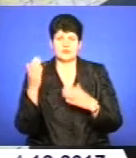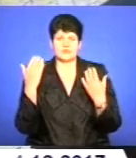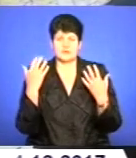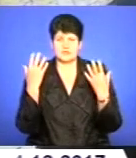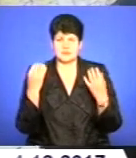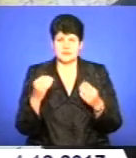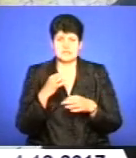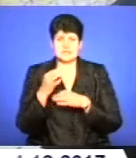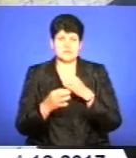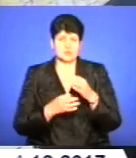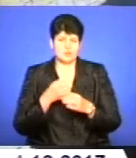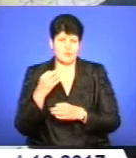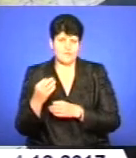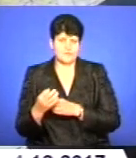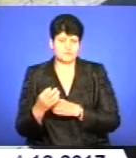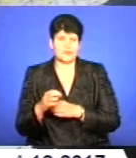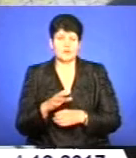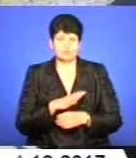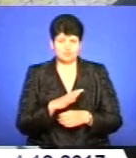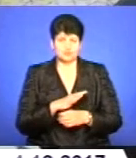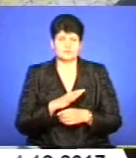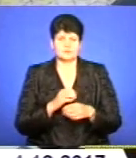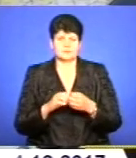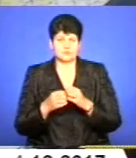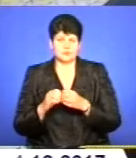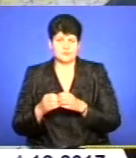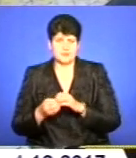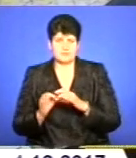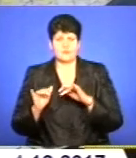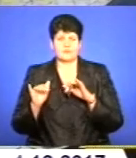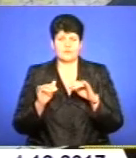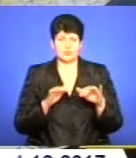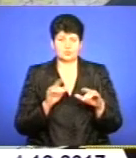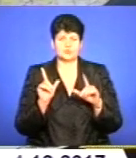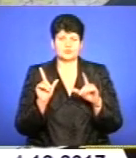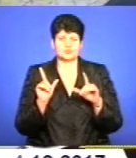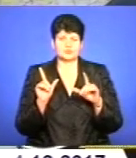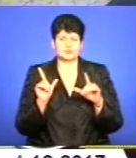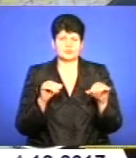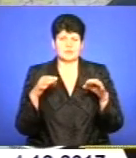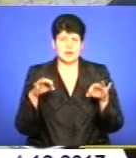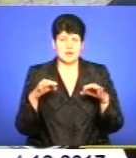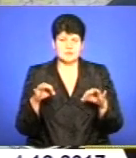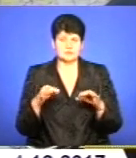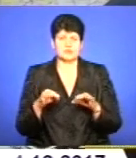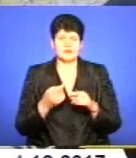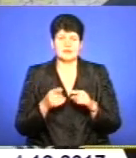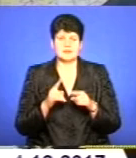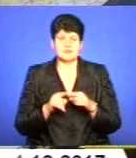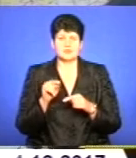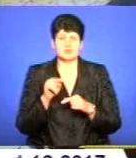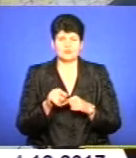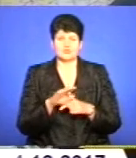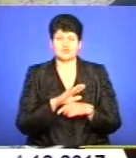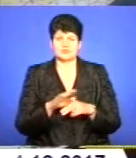цілодобово. Були певні незручності під час руху транспорту, але вони викликані перш за все недобросовісними